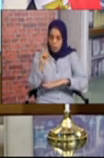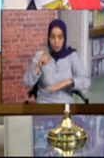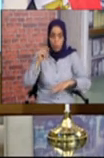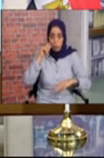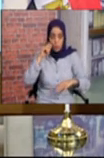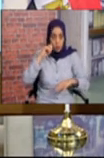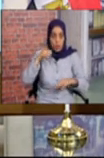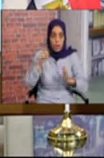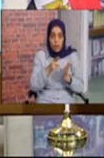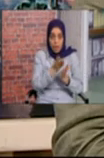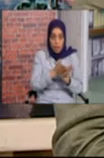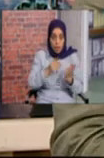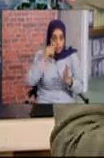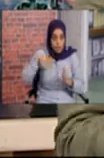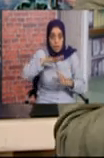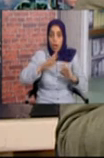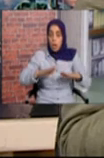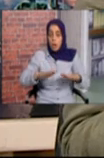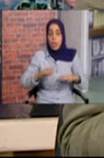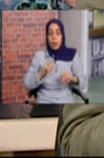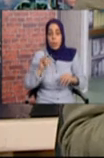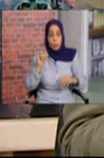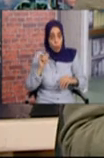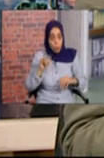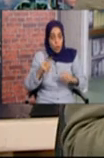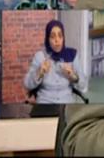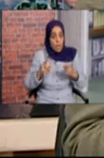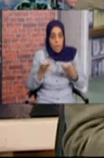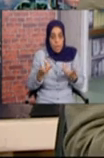رستقت الموضوع نسبي، هو في النهاية هي المعايير بتاع